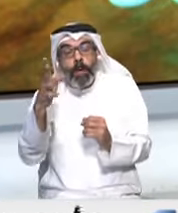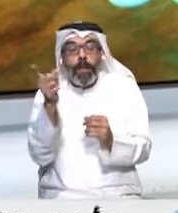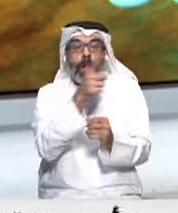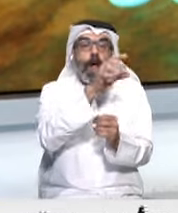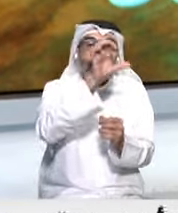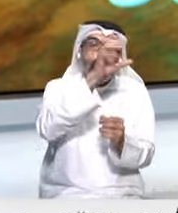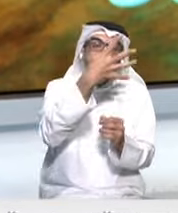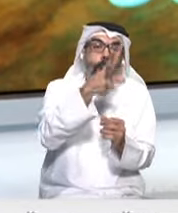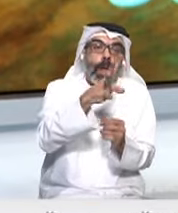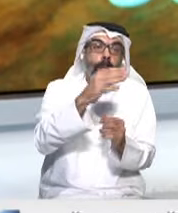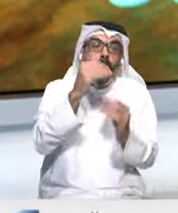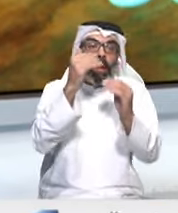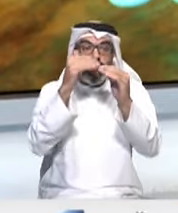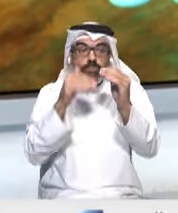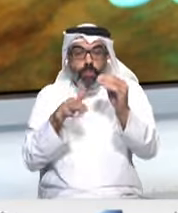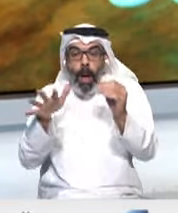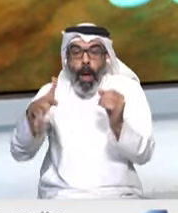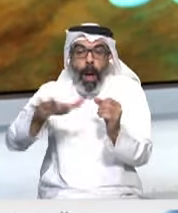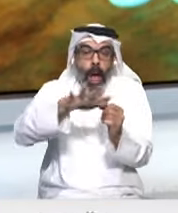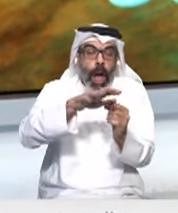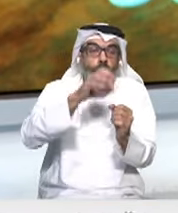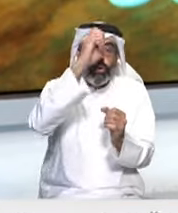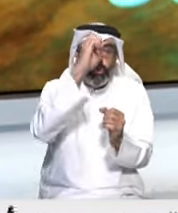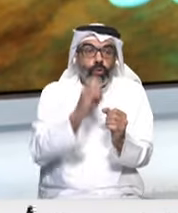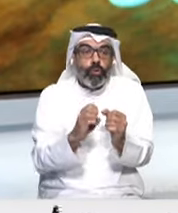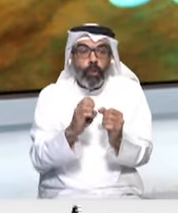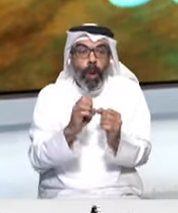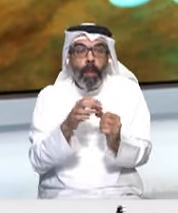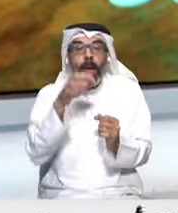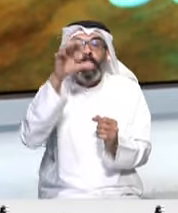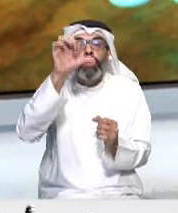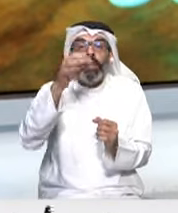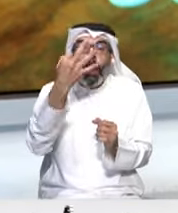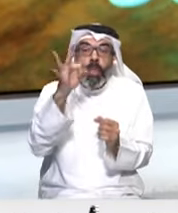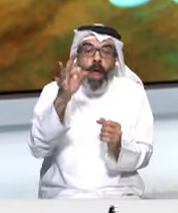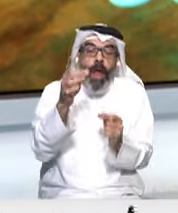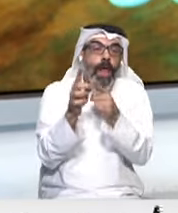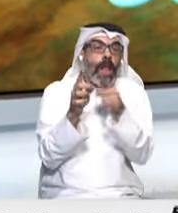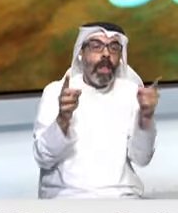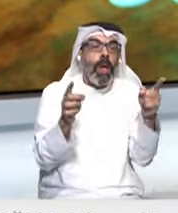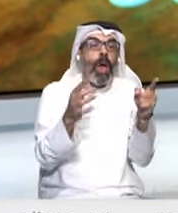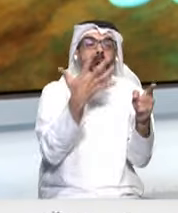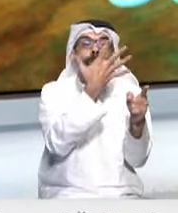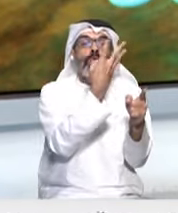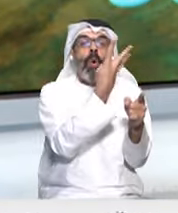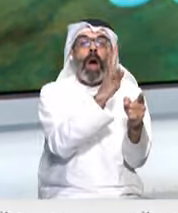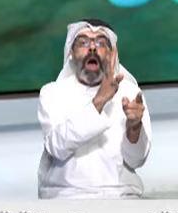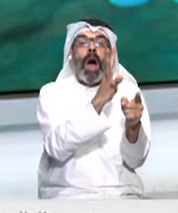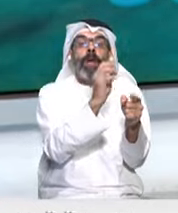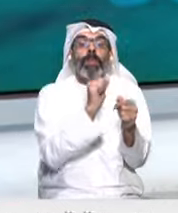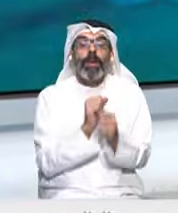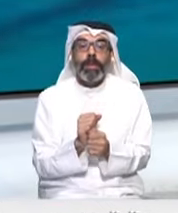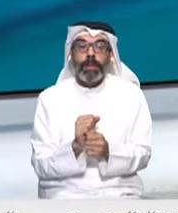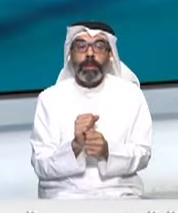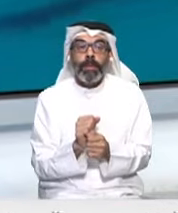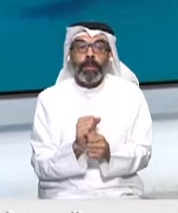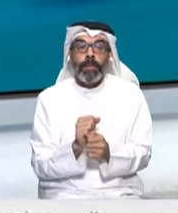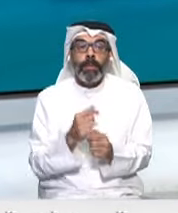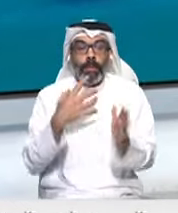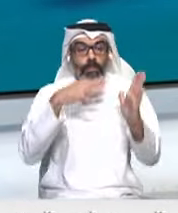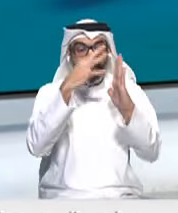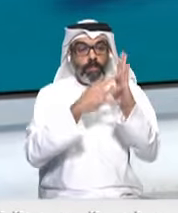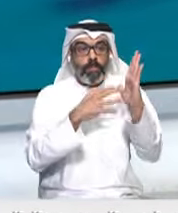أما المناطق الساحلية والجزر الجنوبية متفاوتة ما بين 39 إلى 45 درجة مئوية. أما